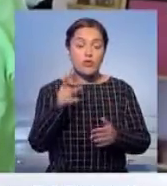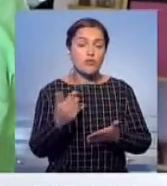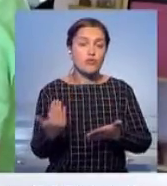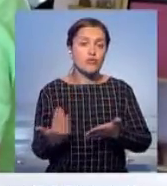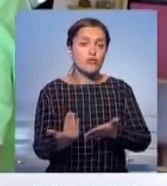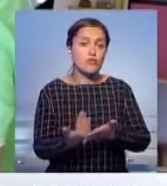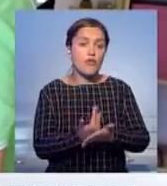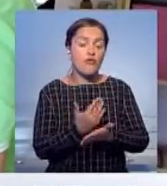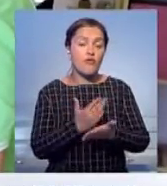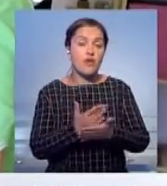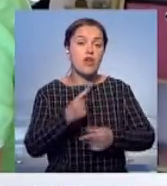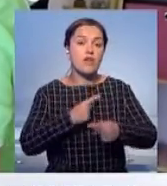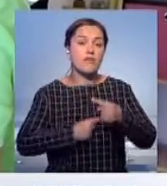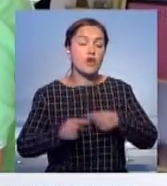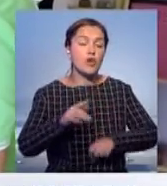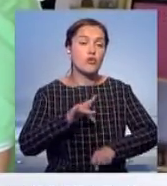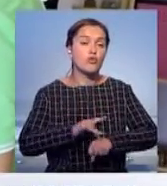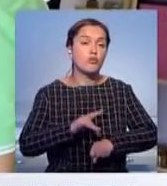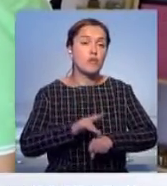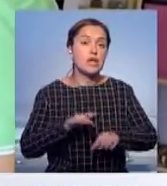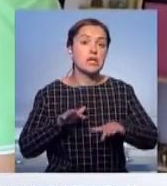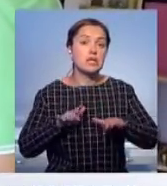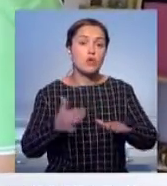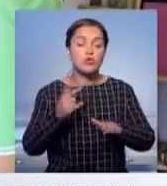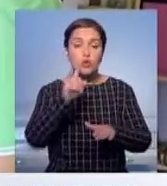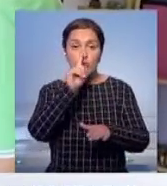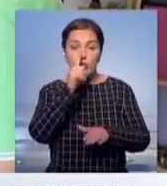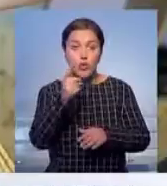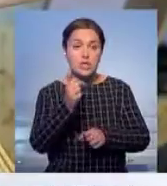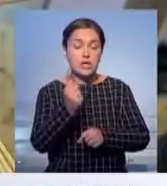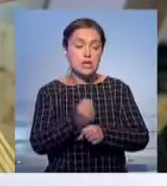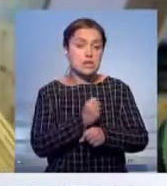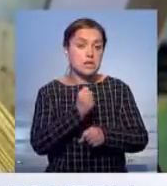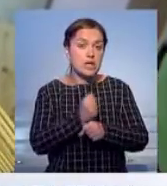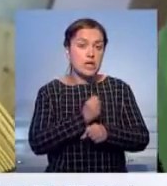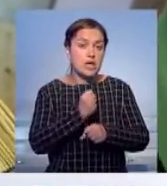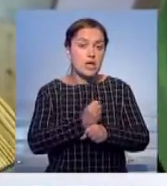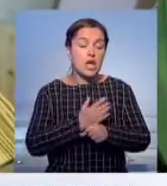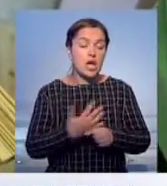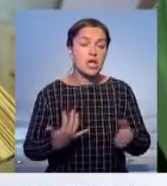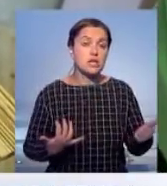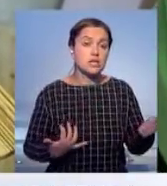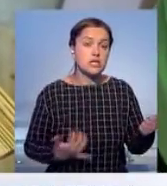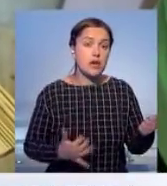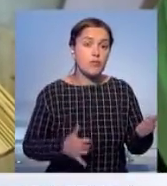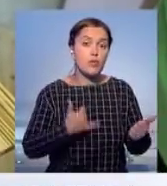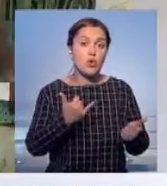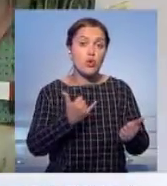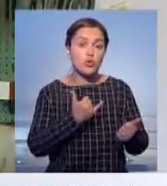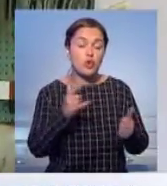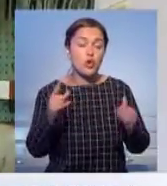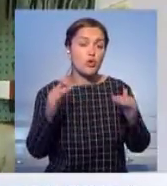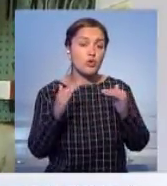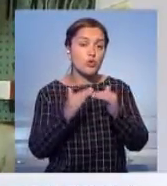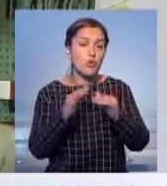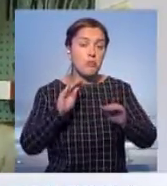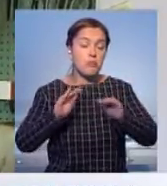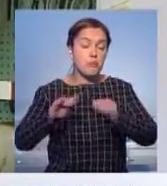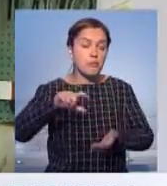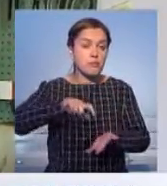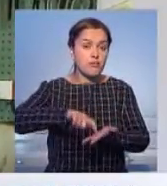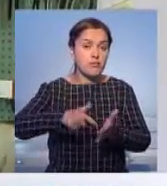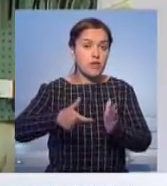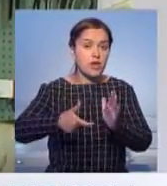смог вернуться к любимому делу. Уже год он создает уникальные домбры. Для этого у себя дома он оборудовал